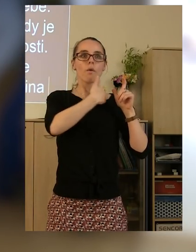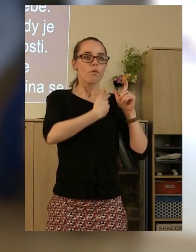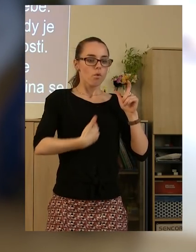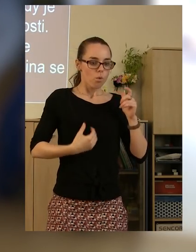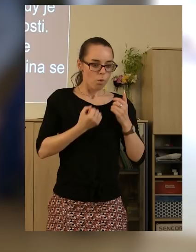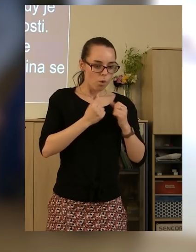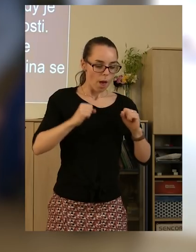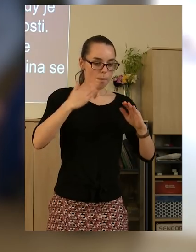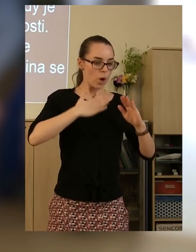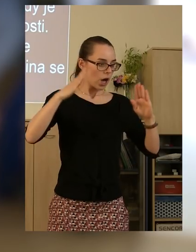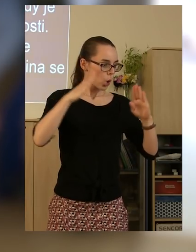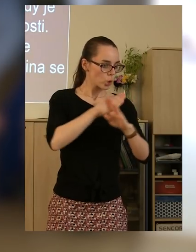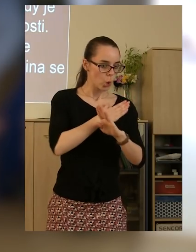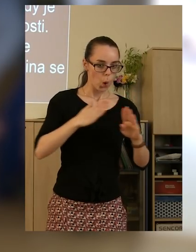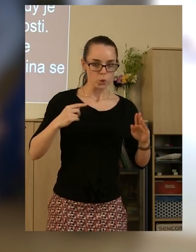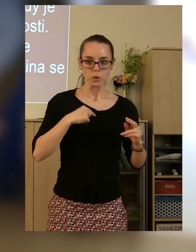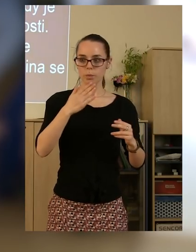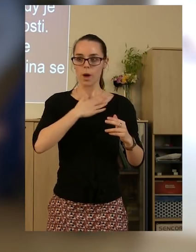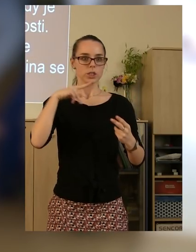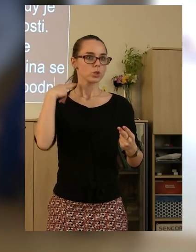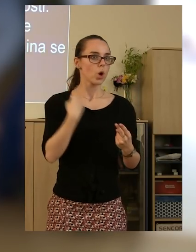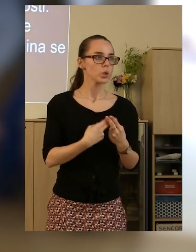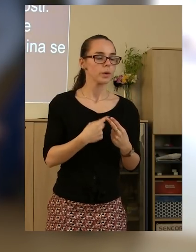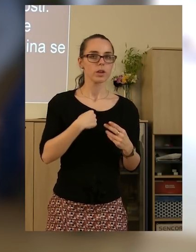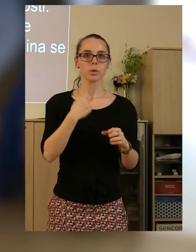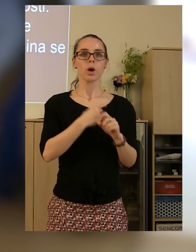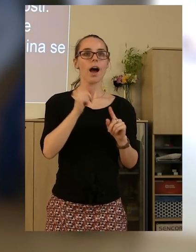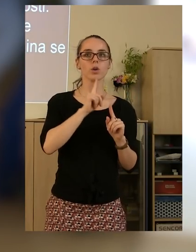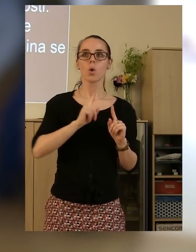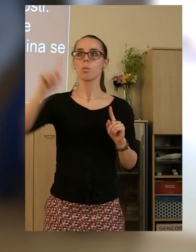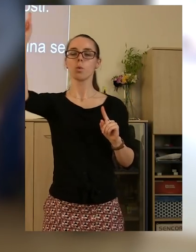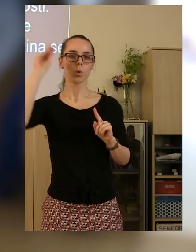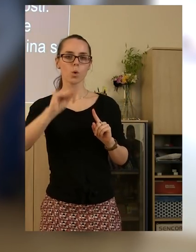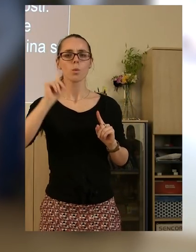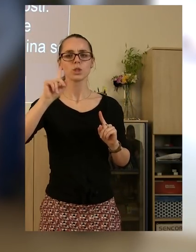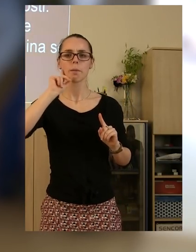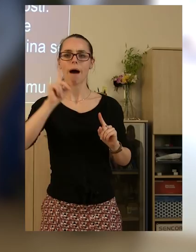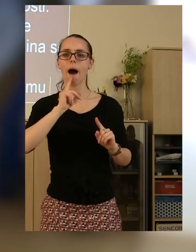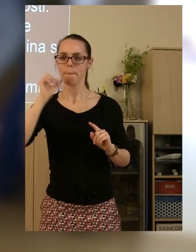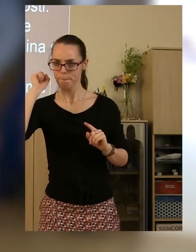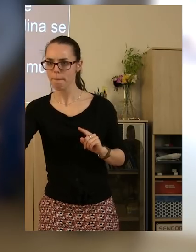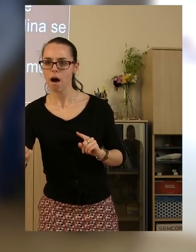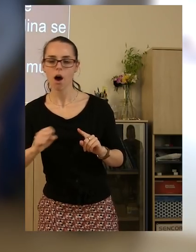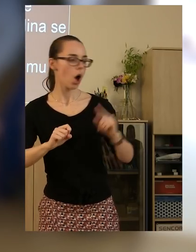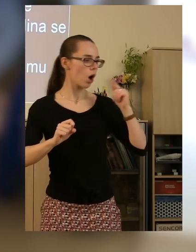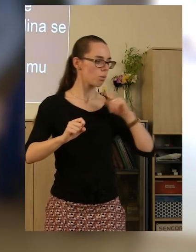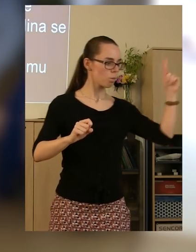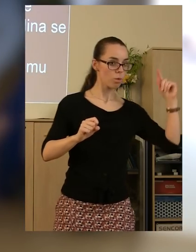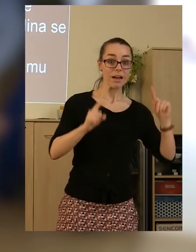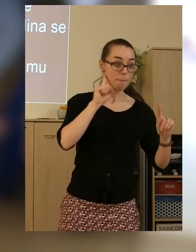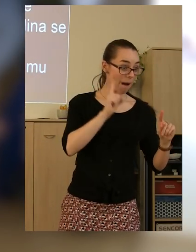s tím zodpovědnost, ale jeden Bůh mu říká, ty musíš zabít svoji matku, a druhý Bůh mu říká, jestli zabiješ svoji matku, tak počkej.